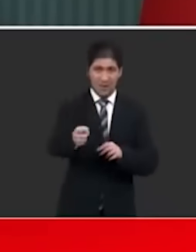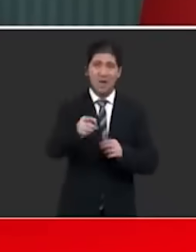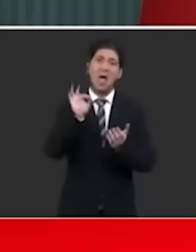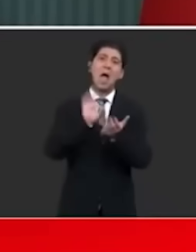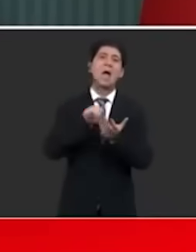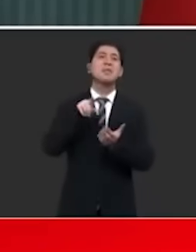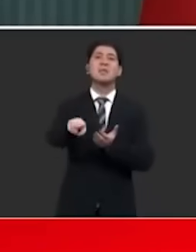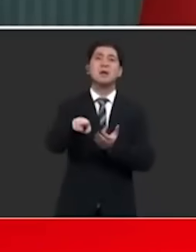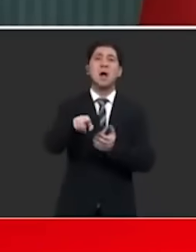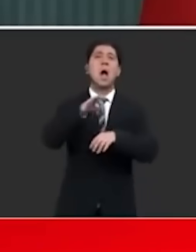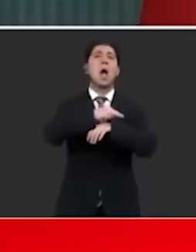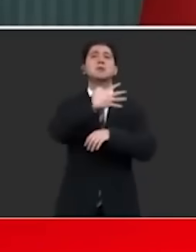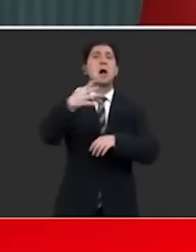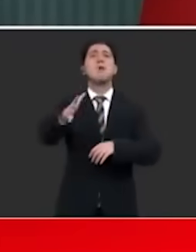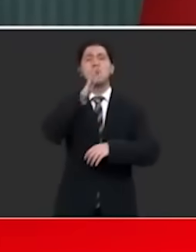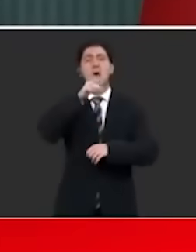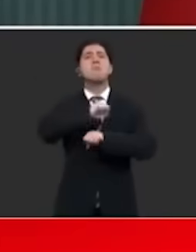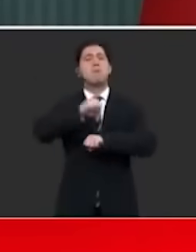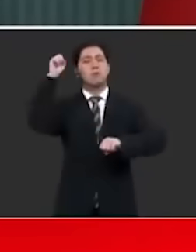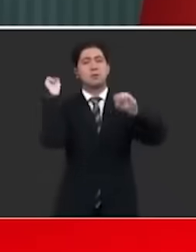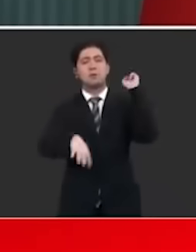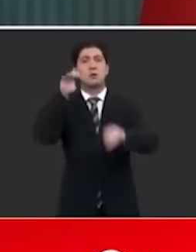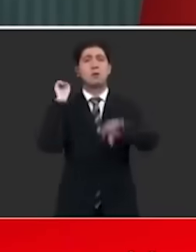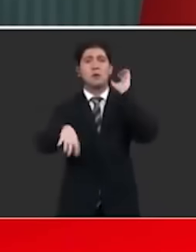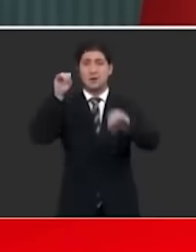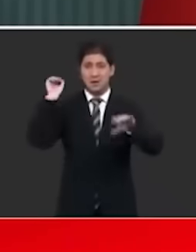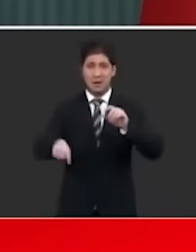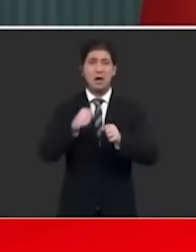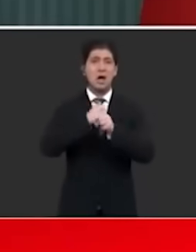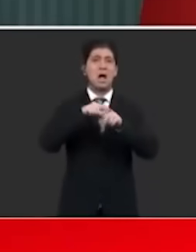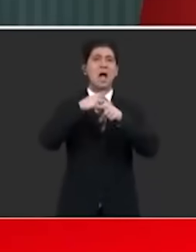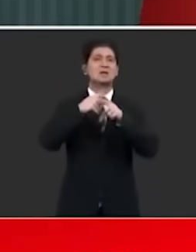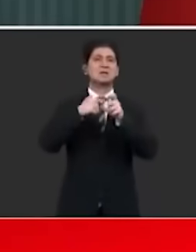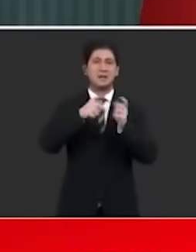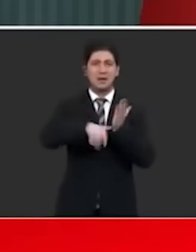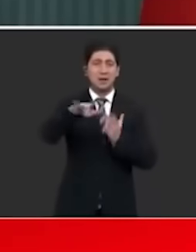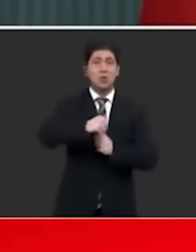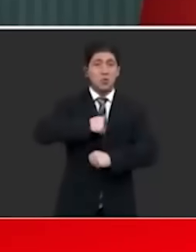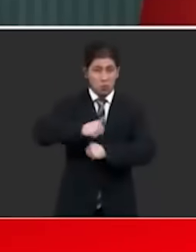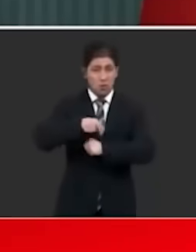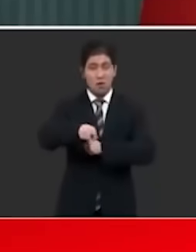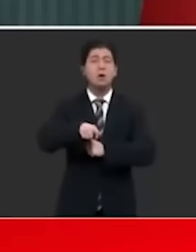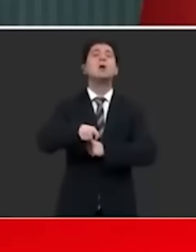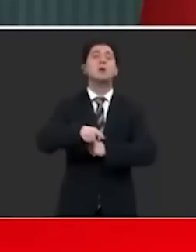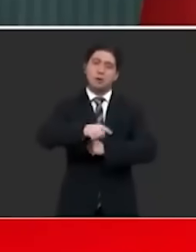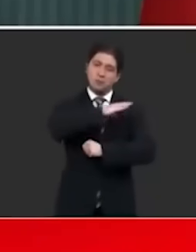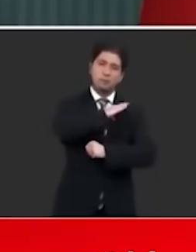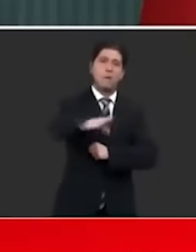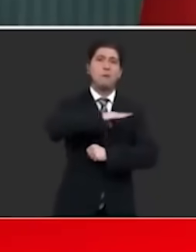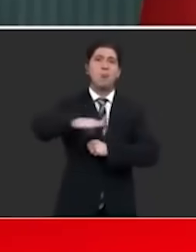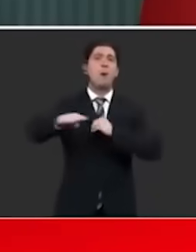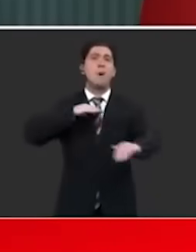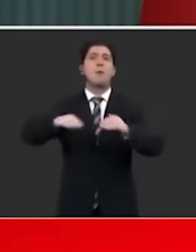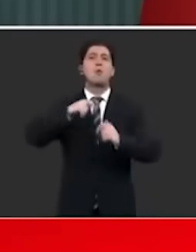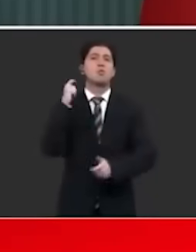taammüden hastaneleri bombalayarak Gazzelilerin direniş azmini de kırmaya çalışıyor.